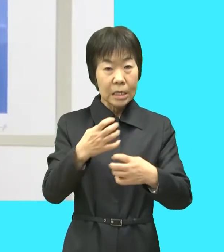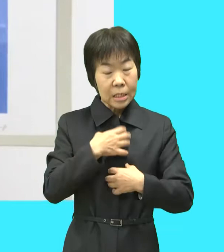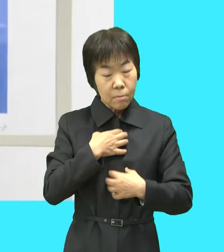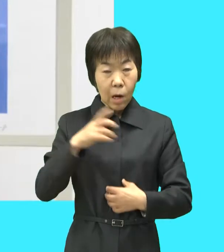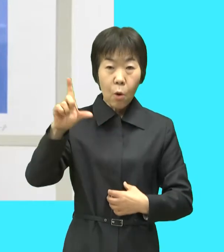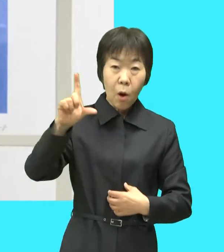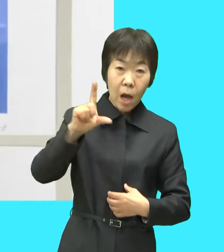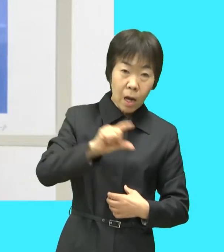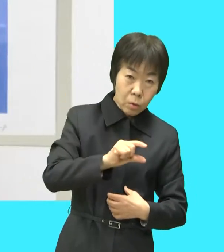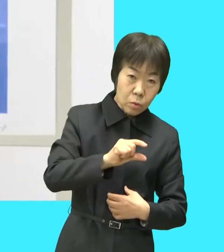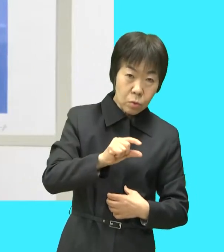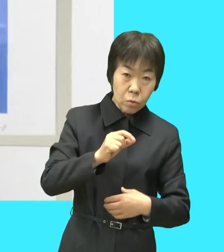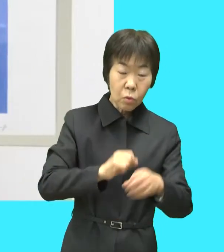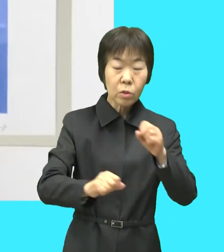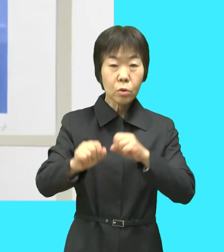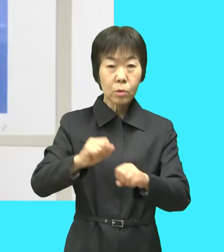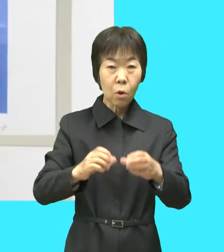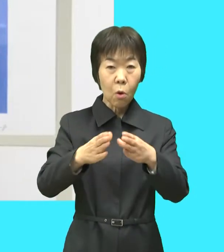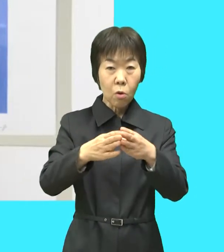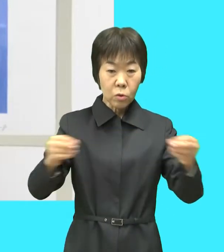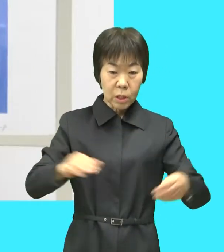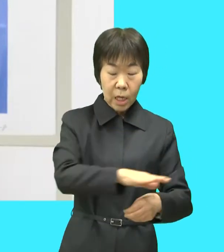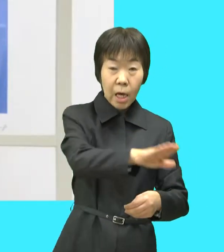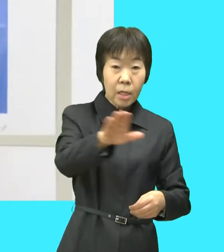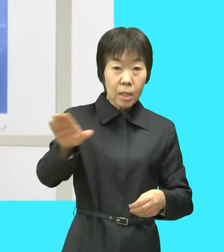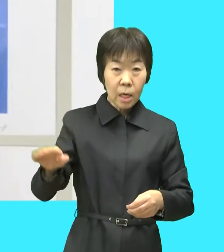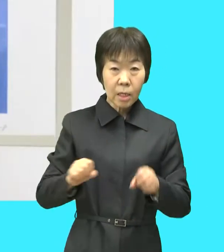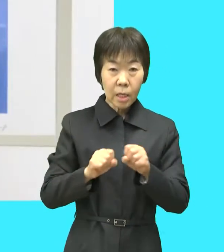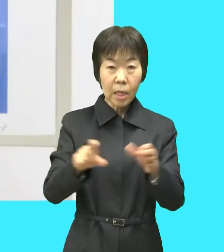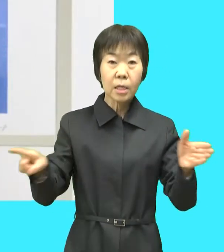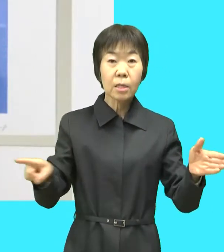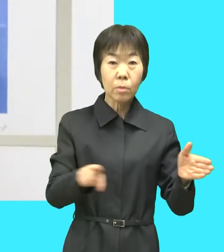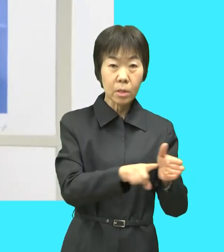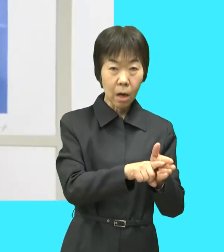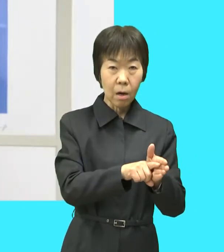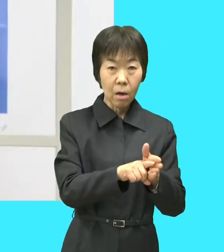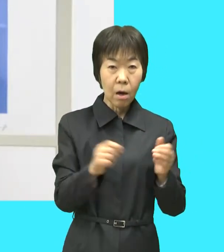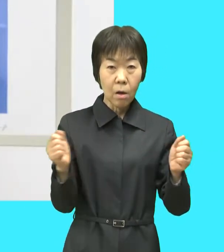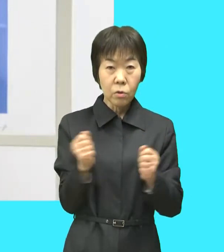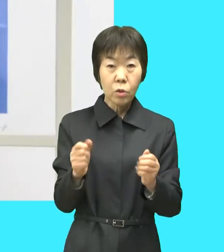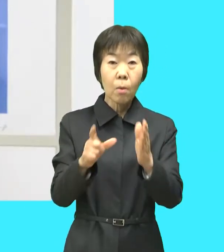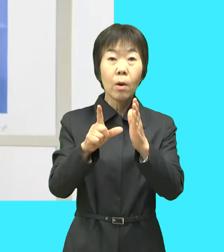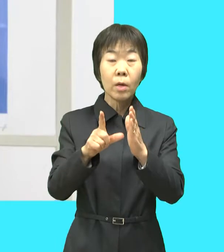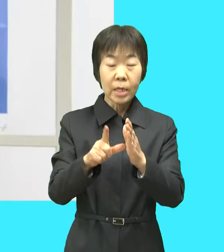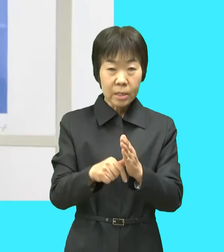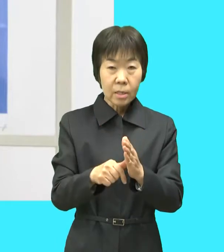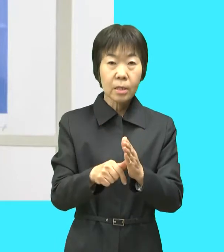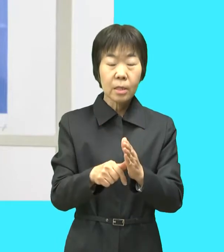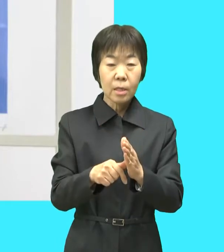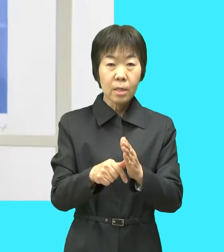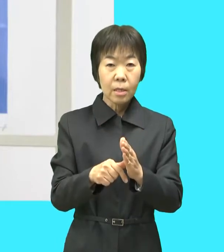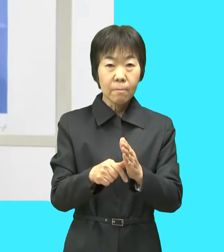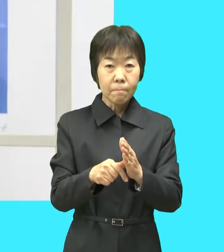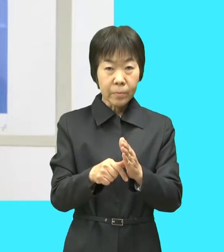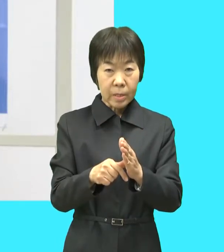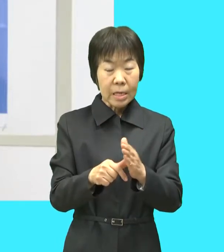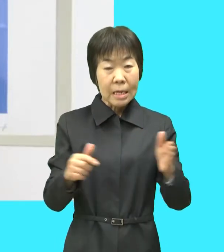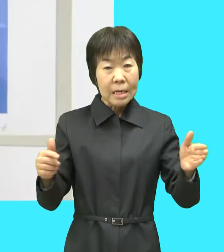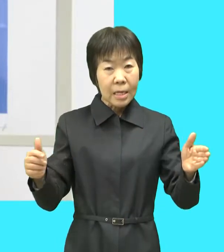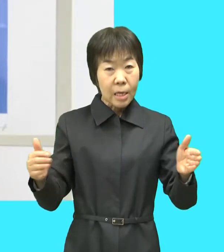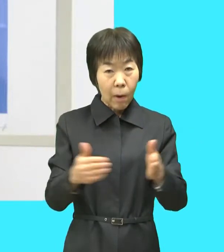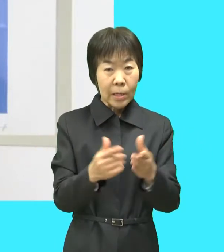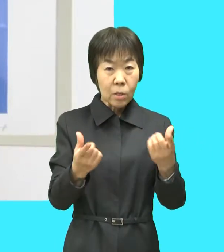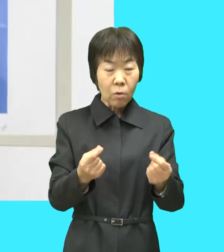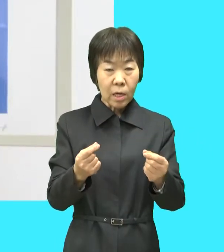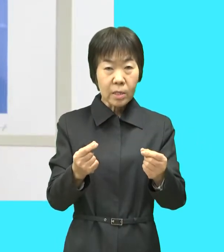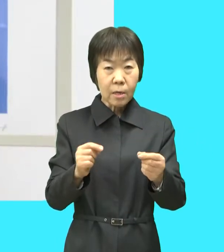すという取り組みを国全体で挙げてきたんですが、やはり冬においてなかなか換気をこれまでと同様に